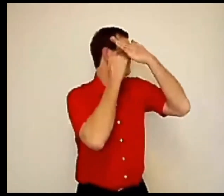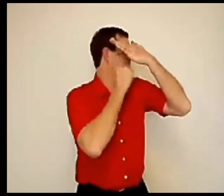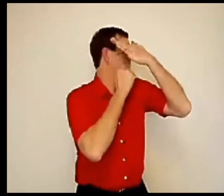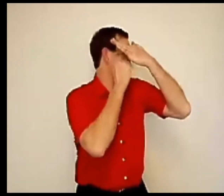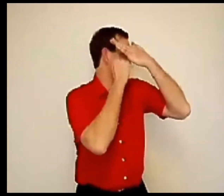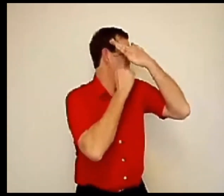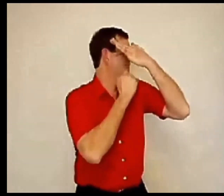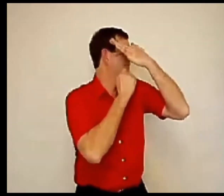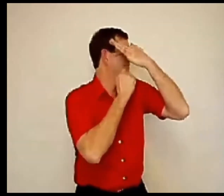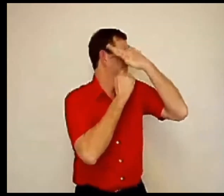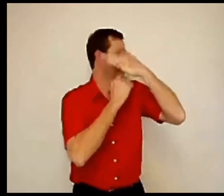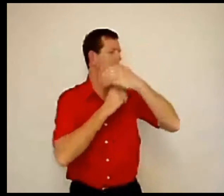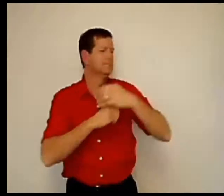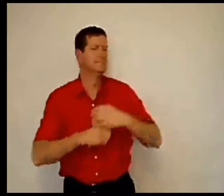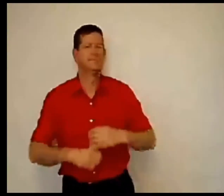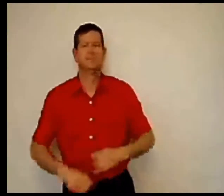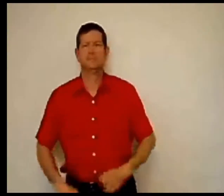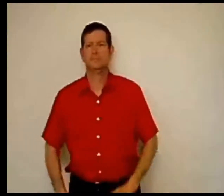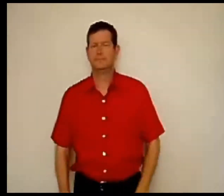Se raser.